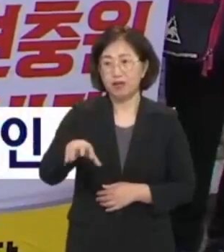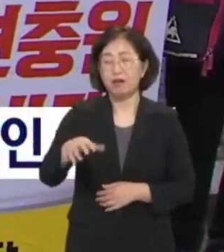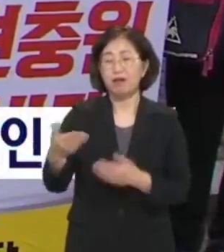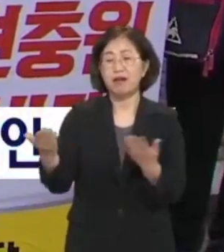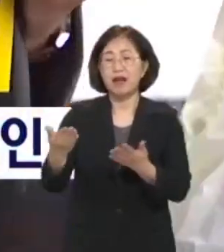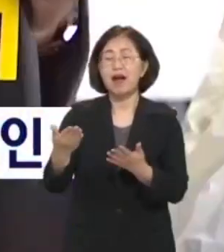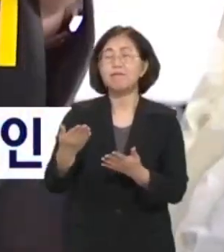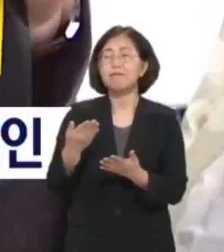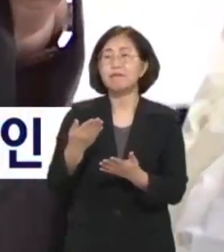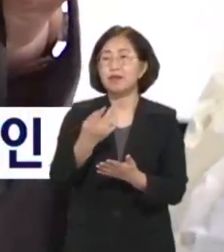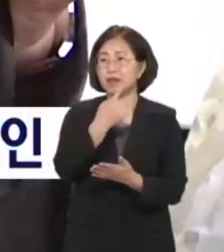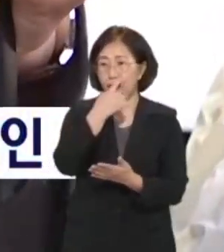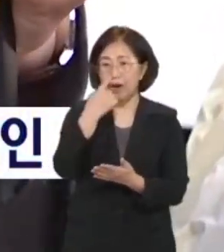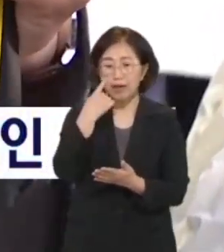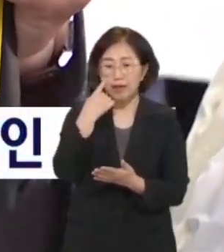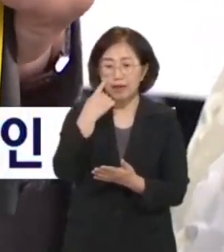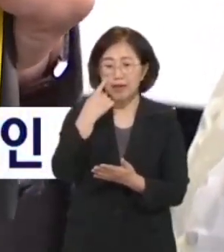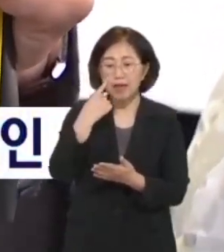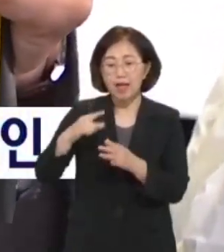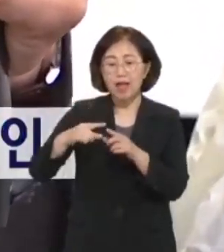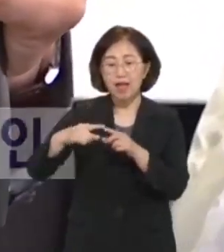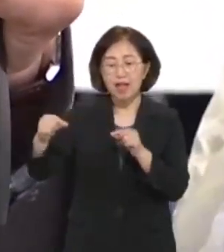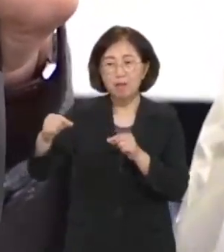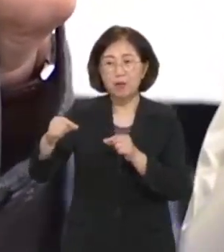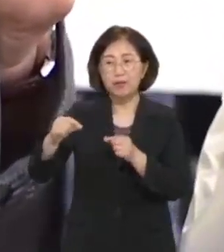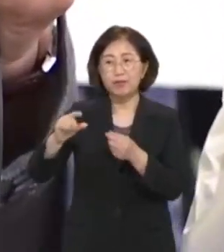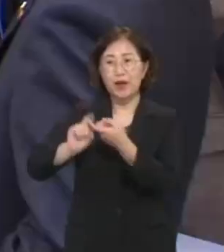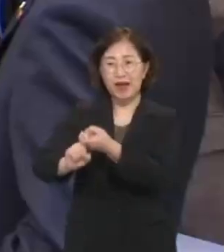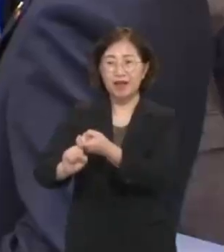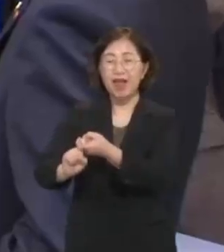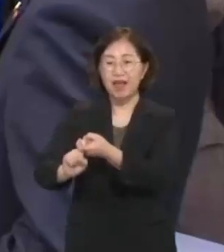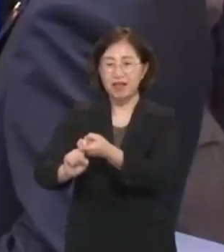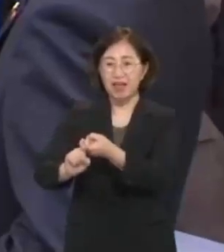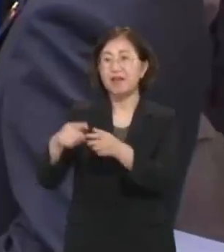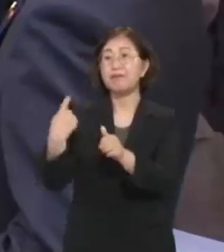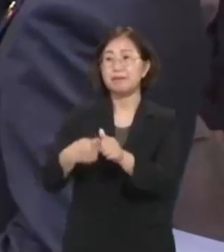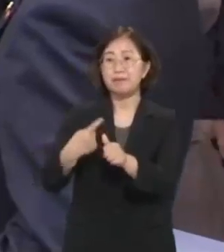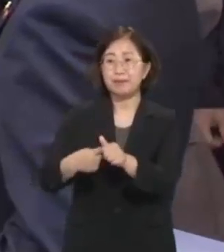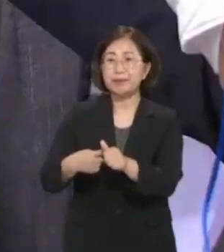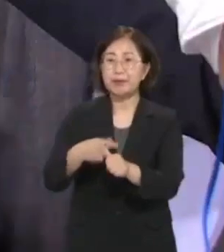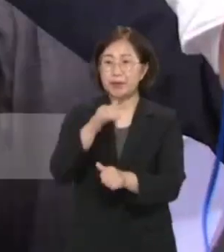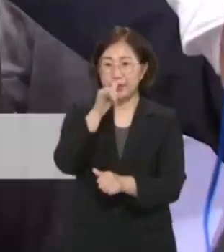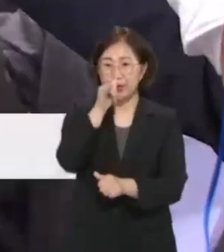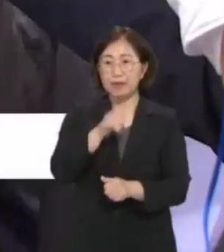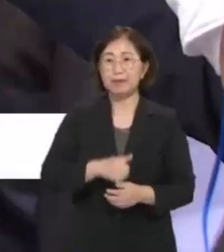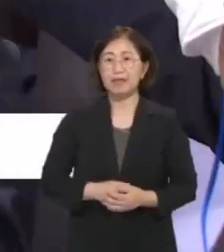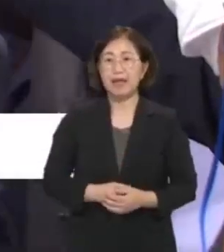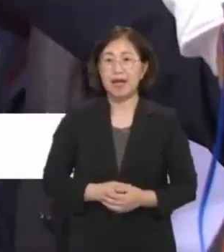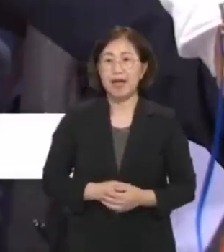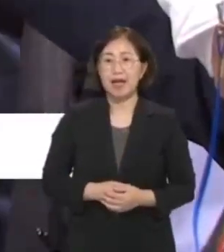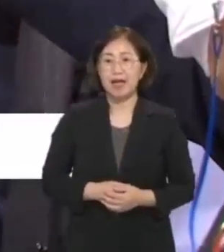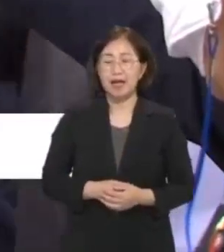알려져 친일 행적도 항상 꼬리표처럼 따라붙었습니다. 공익군의